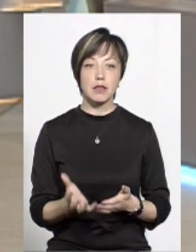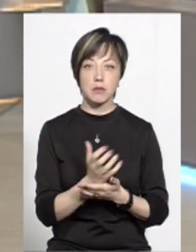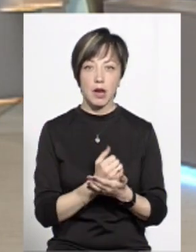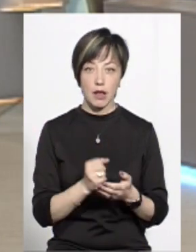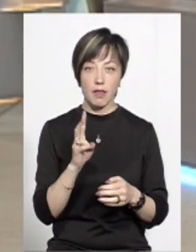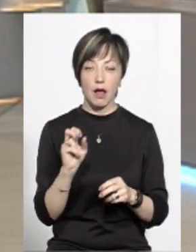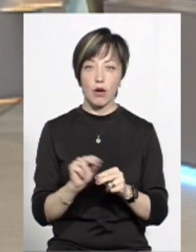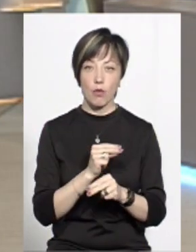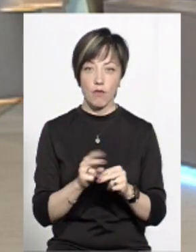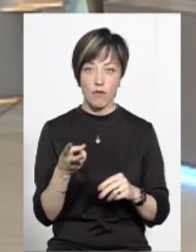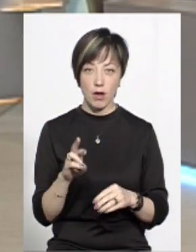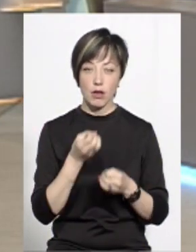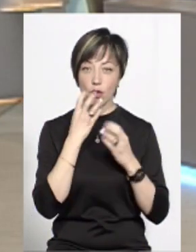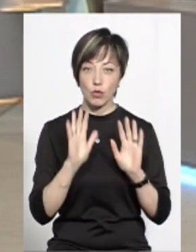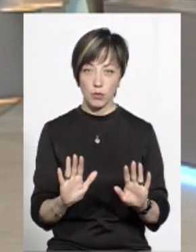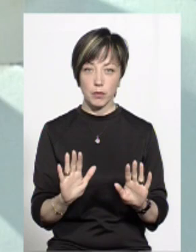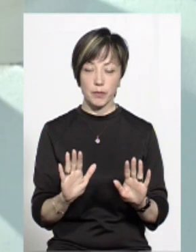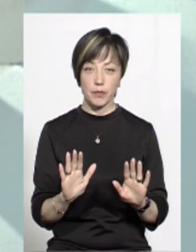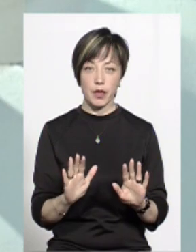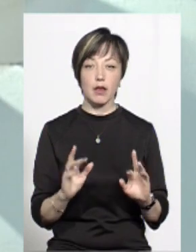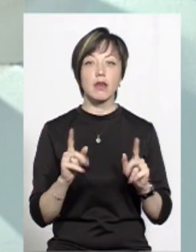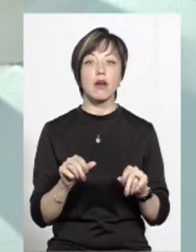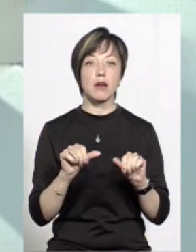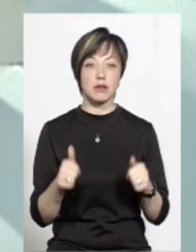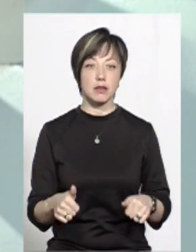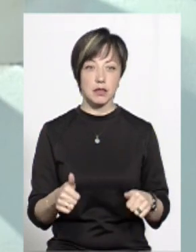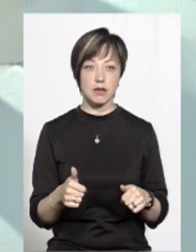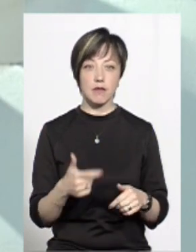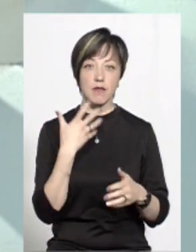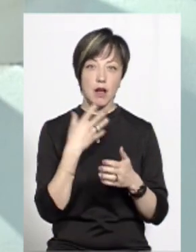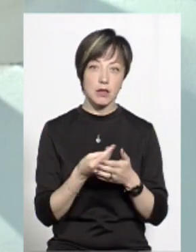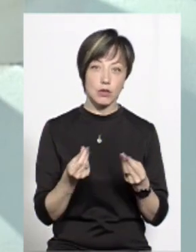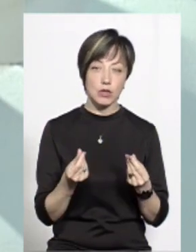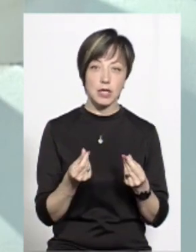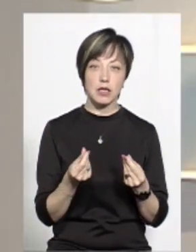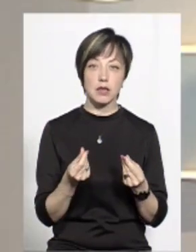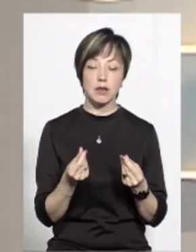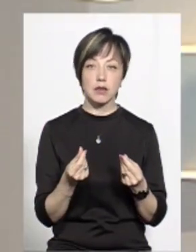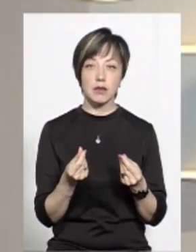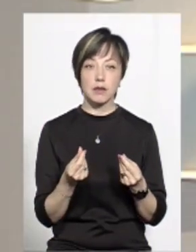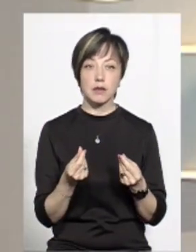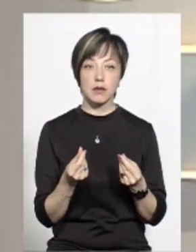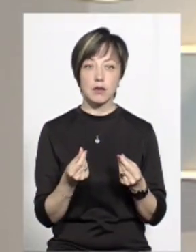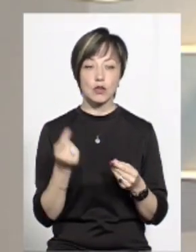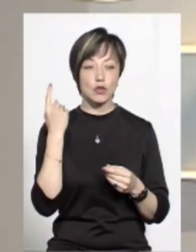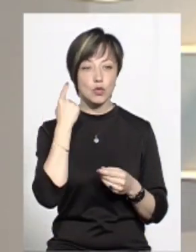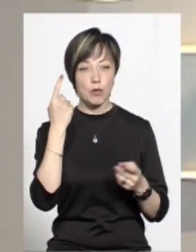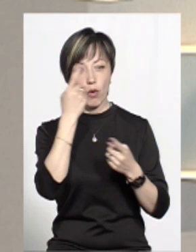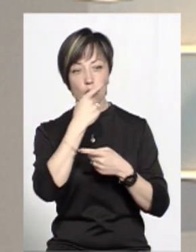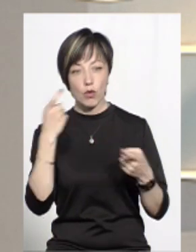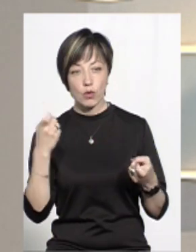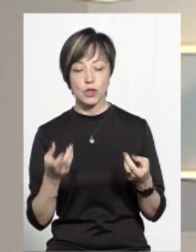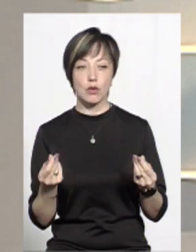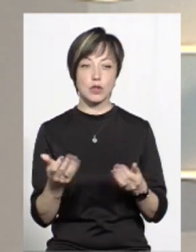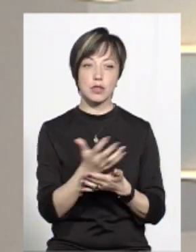Збирала на лікування, хорошо. Яким чином? Ну, це її власні кошти чи? Ну, от ми чуємо